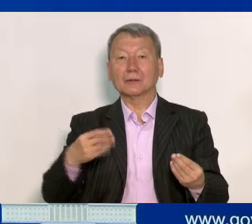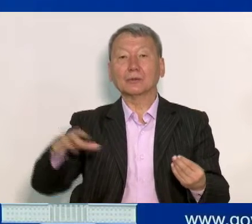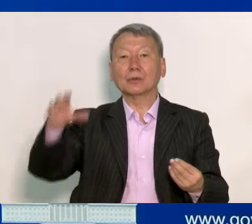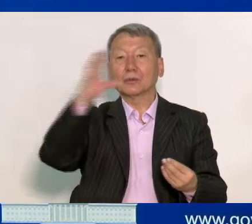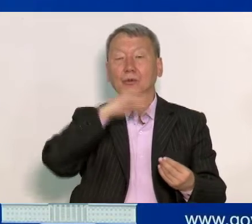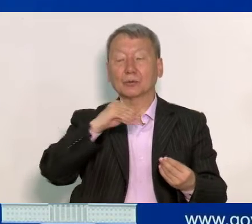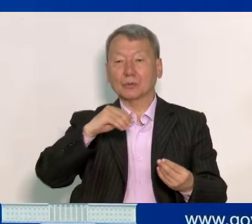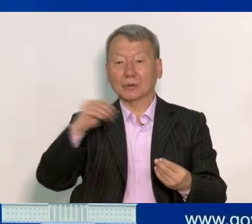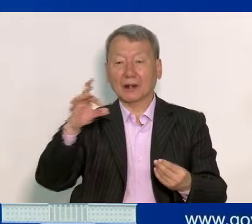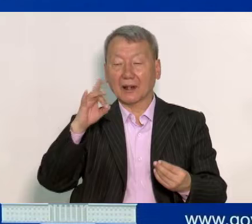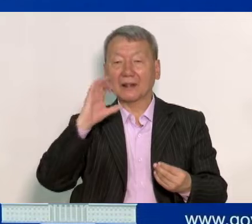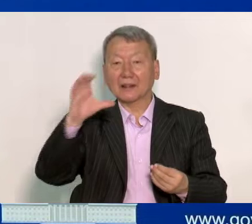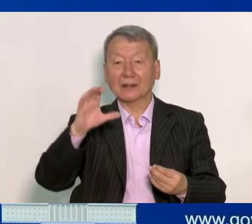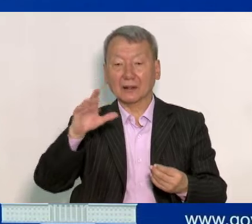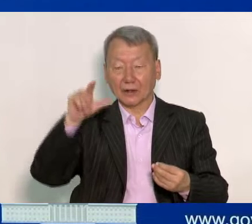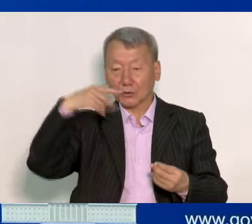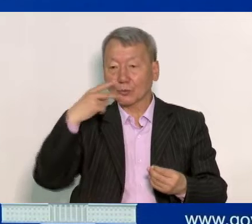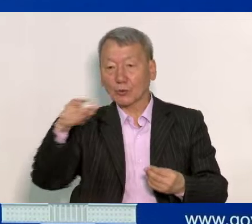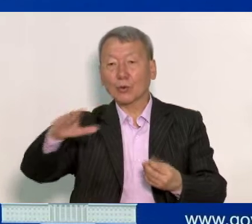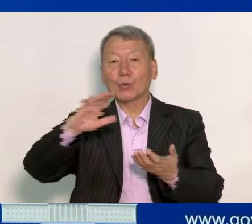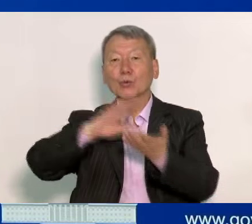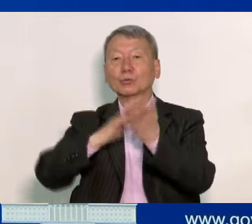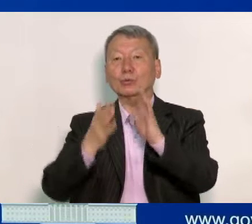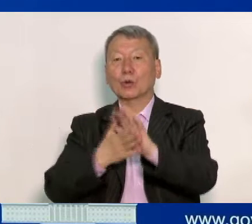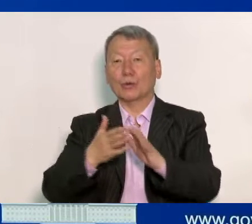өтө коркунучтуу жанагы шарп,